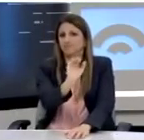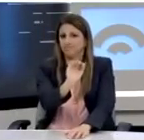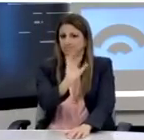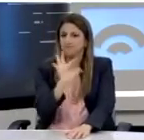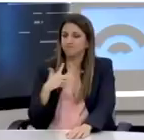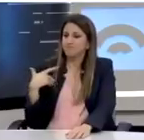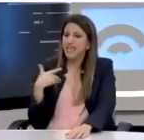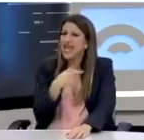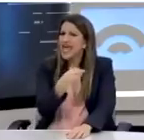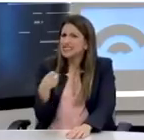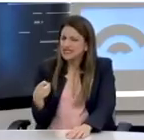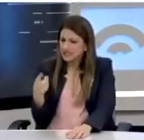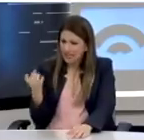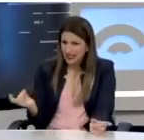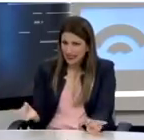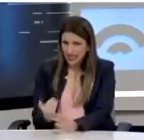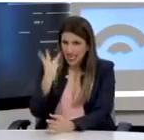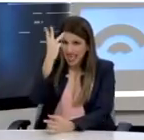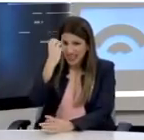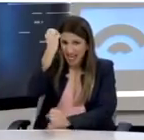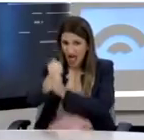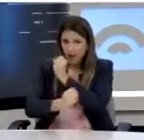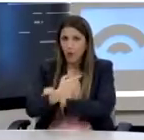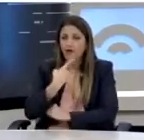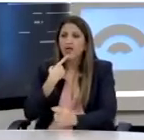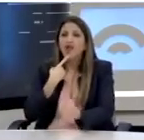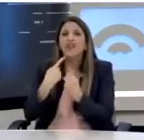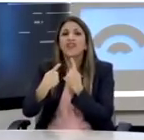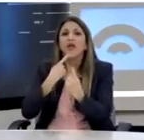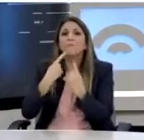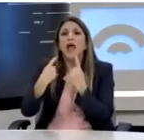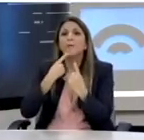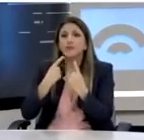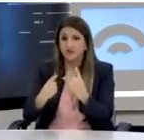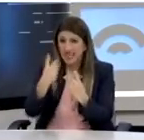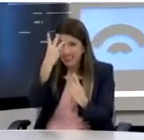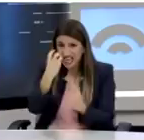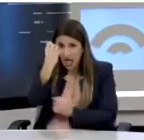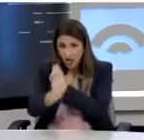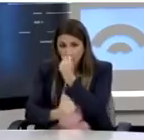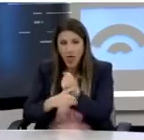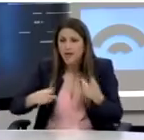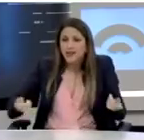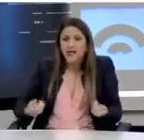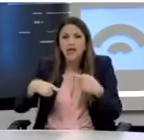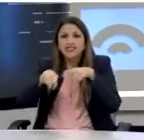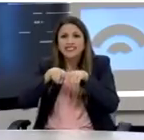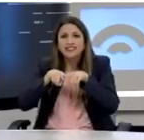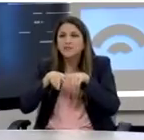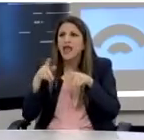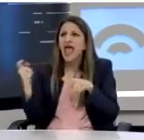Τι κάνατε ακριβώς εσείς όταν διαπραγματευόσασταν για την αναφορά σε μακεδονικό